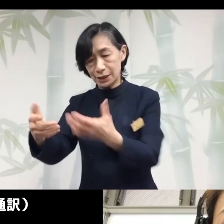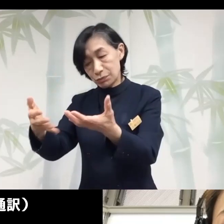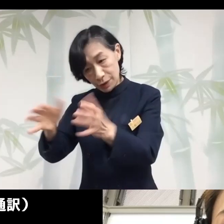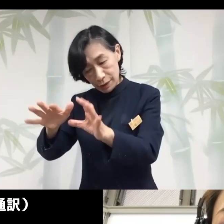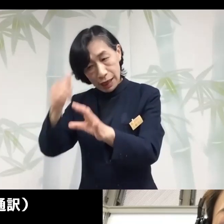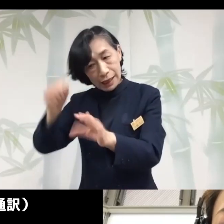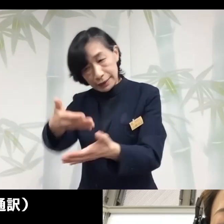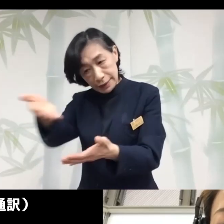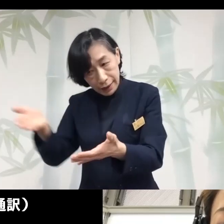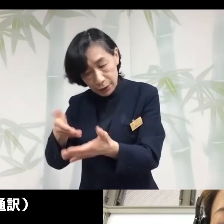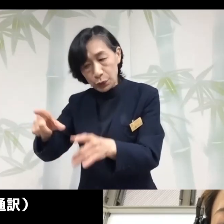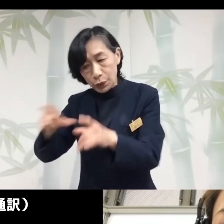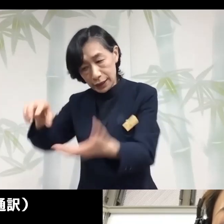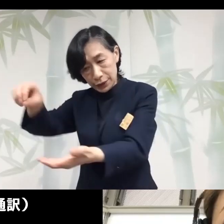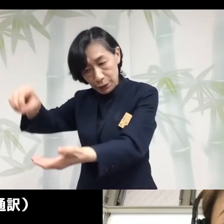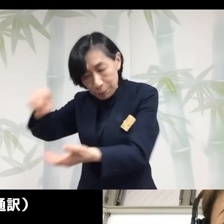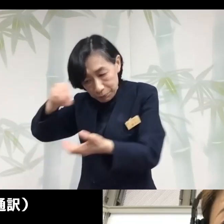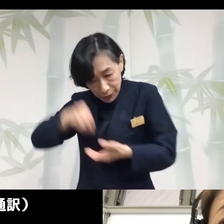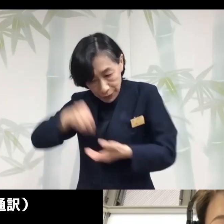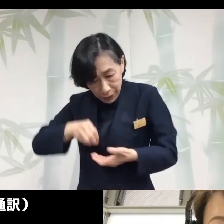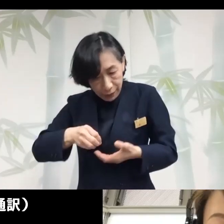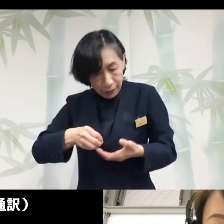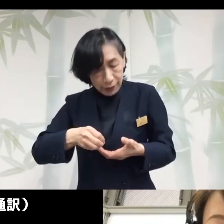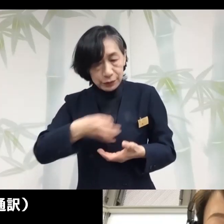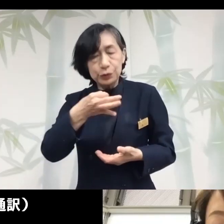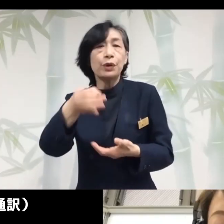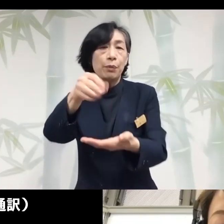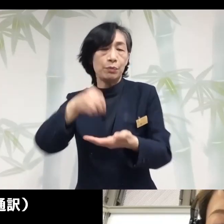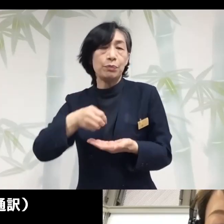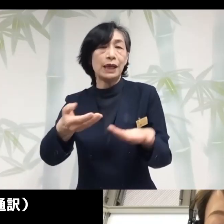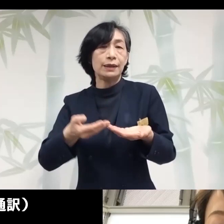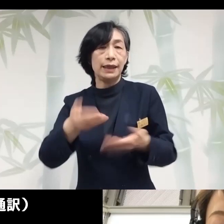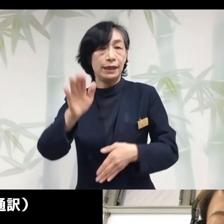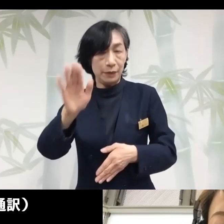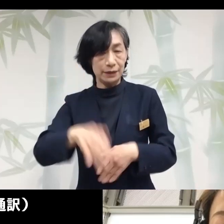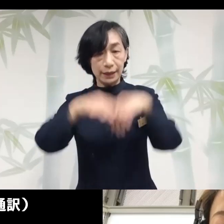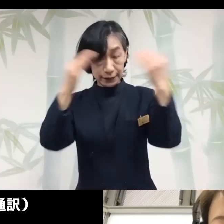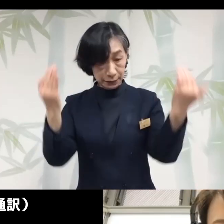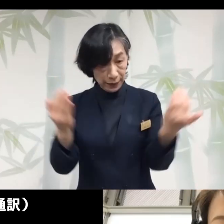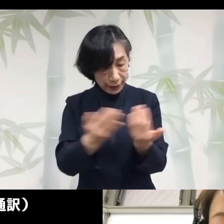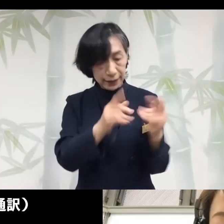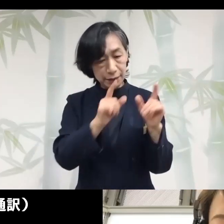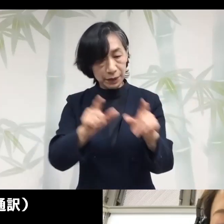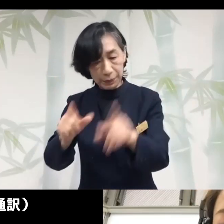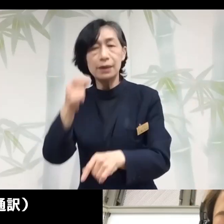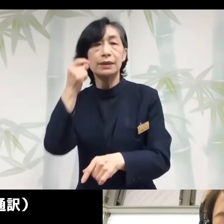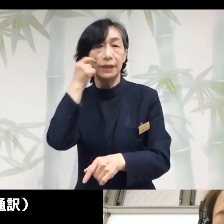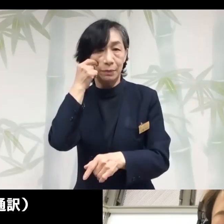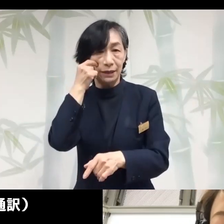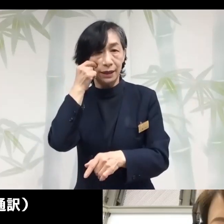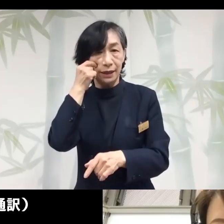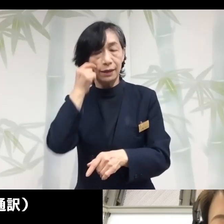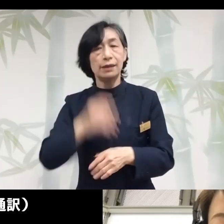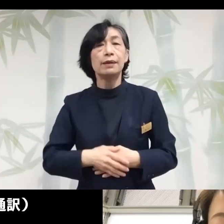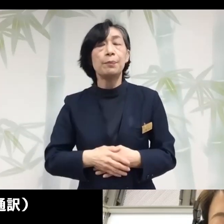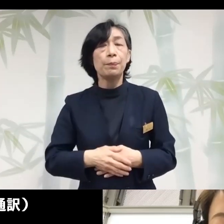ート回答を取りまとめていただいたお声も届いています。すべてを取り上げることができないんですけれども、各分